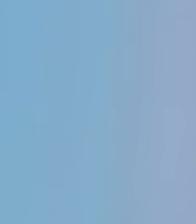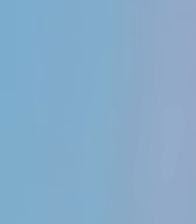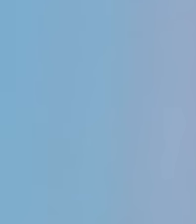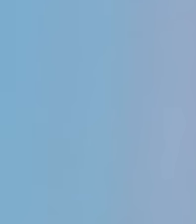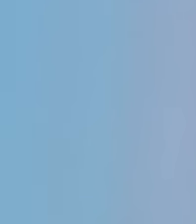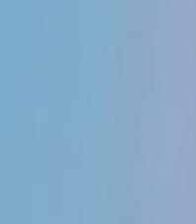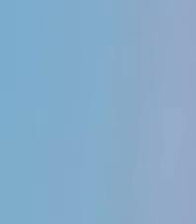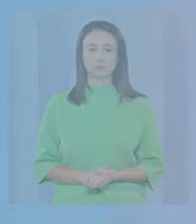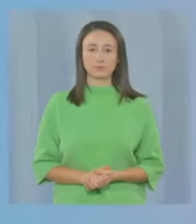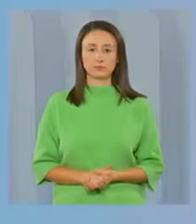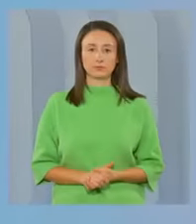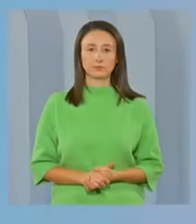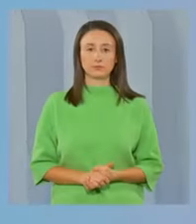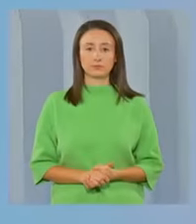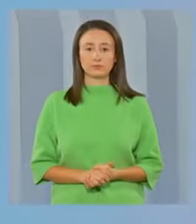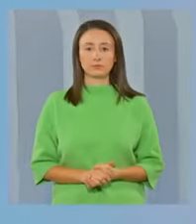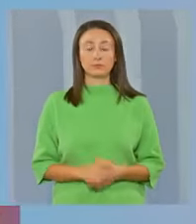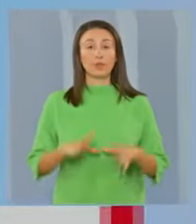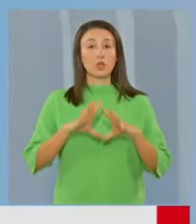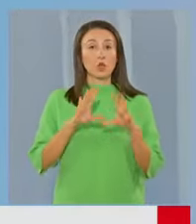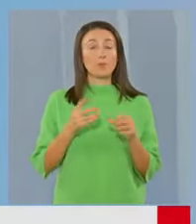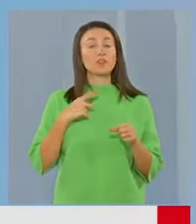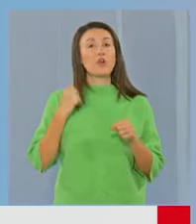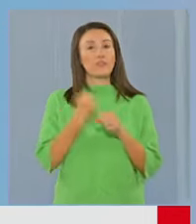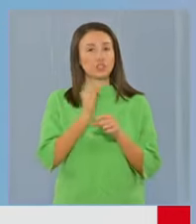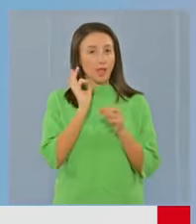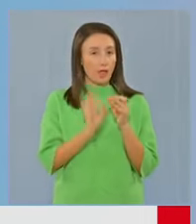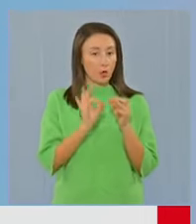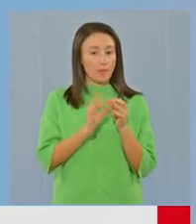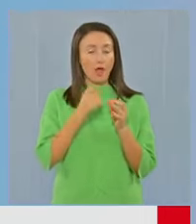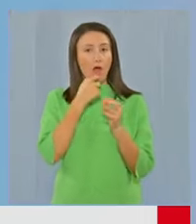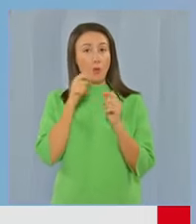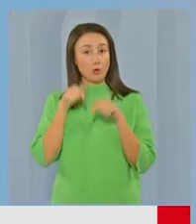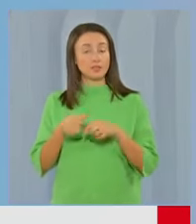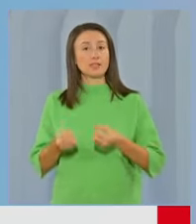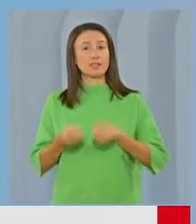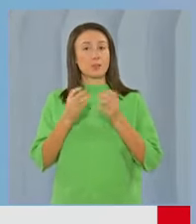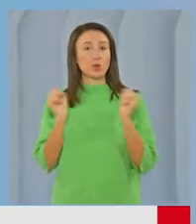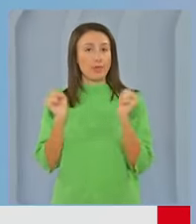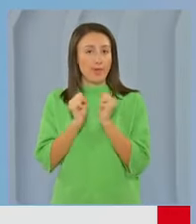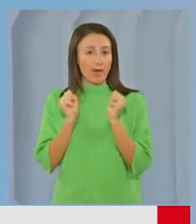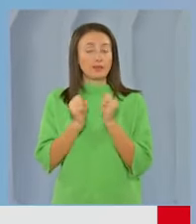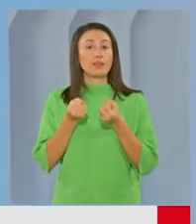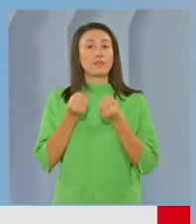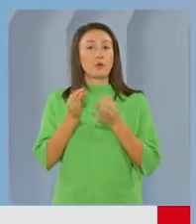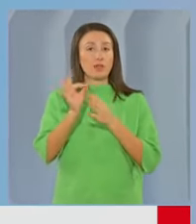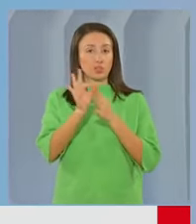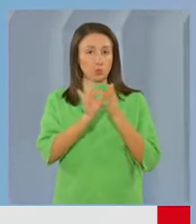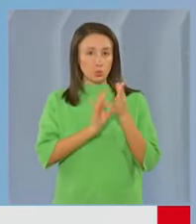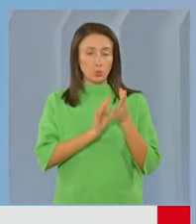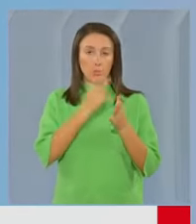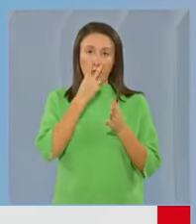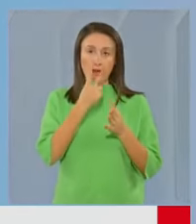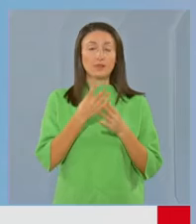Suntem din nou în direct românii vor strânge din nou cureaua și vor face economie și în acest an pentru sărbătorile de iarnă datele unui Studio recent